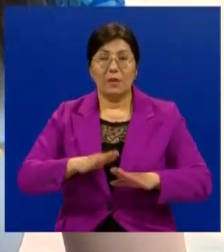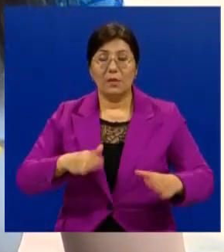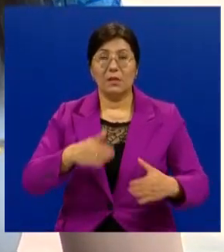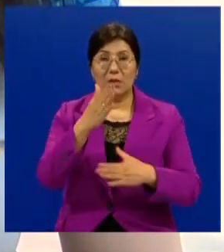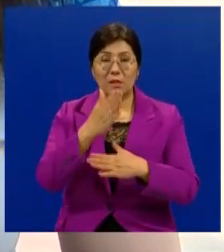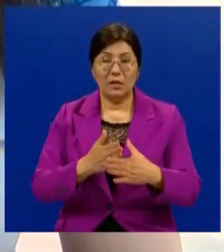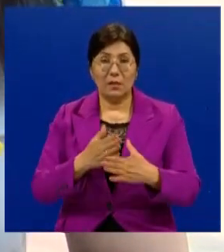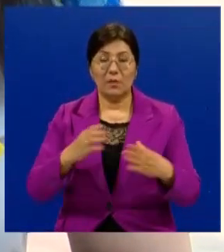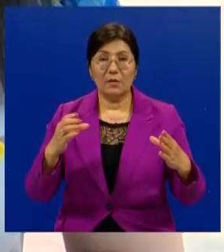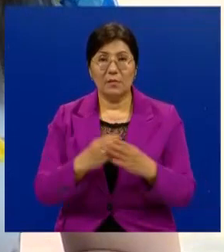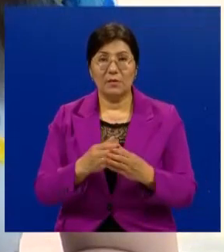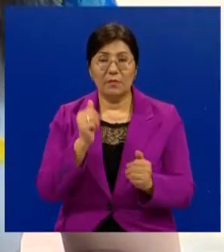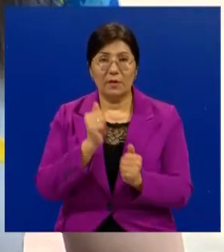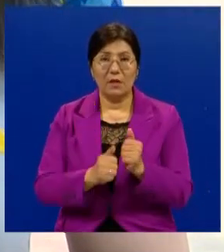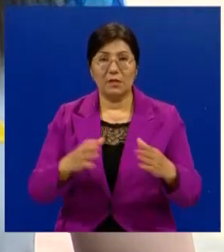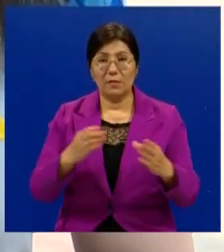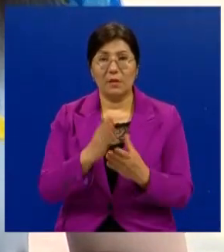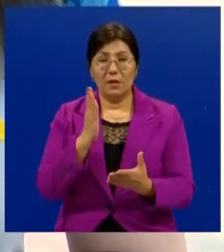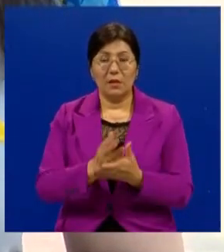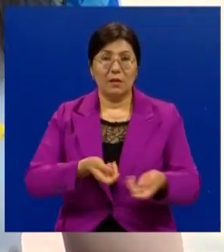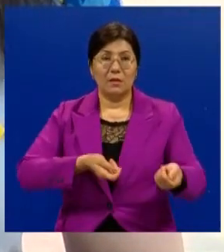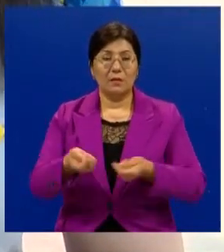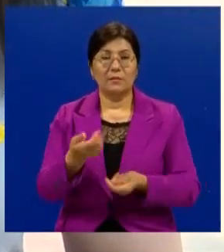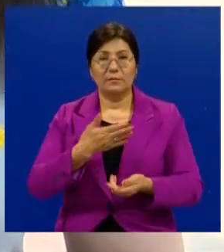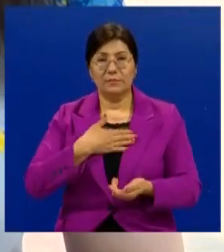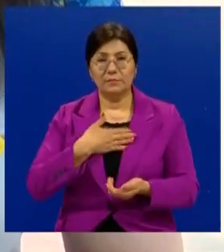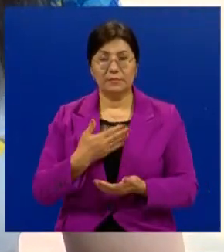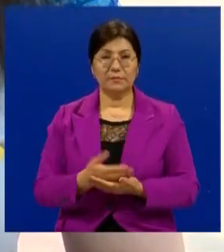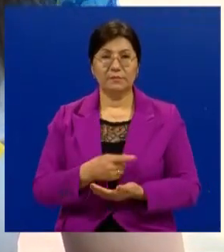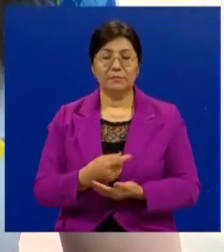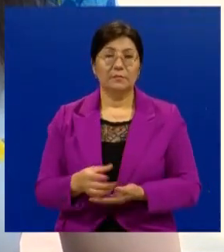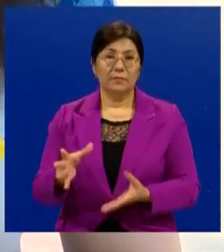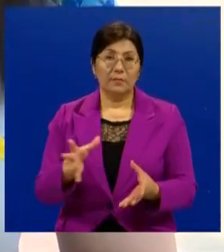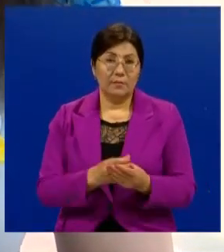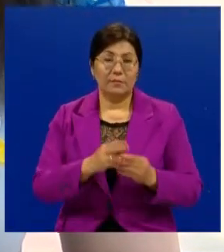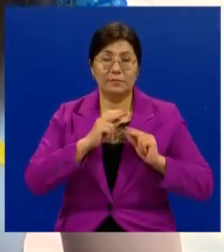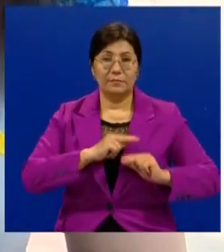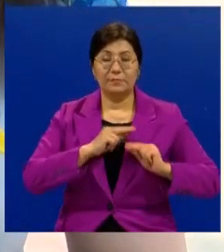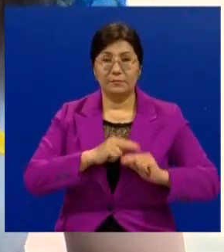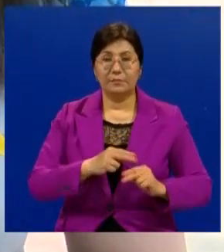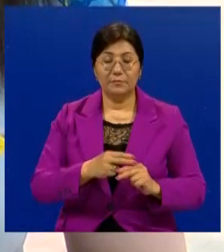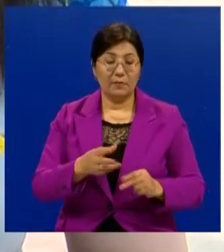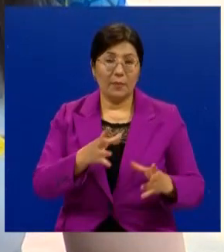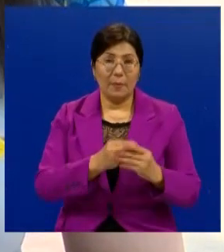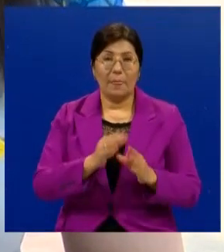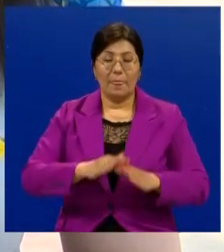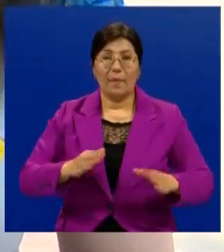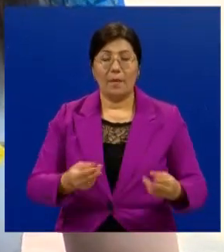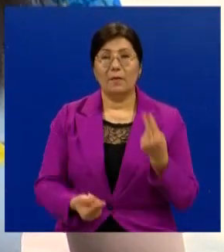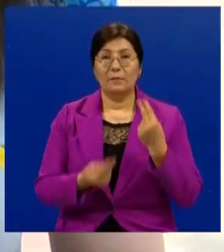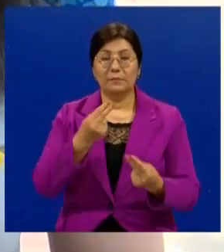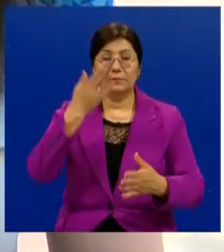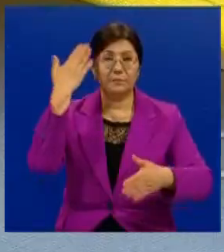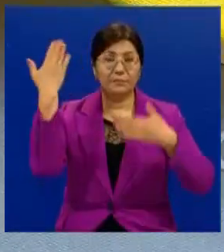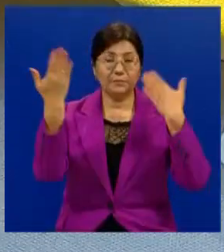есть педагог-организатор, это вожатые по-другому. И мы на одной волне с детьми играем, веселимся. Вот так вот мы проводим